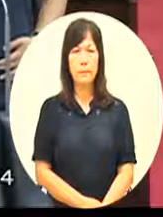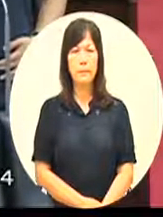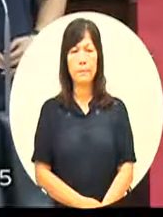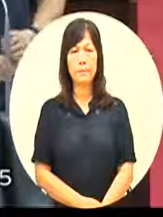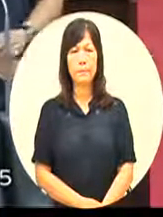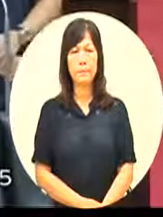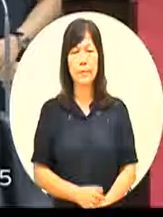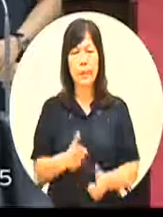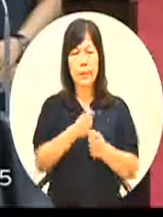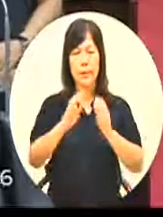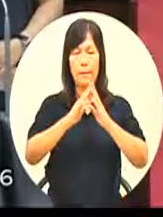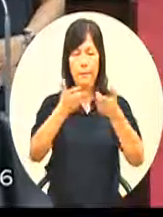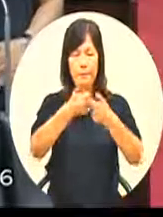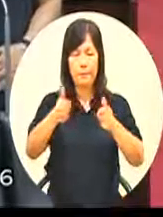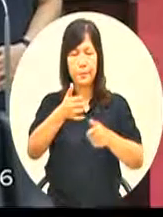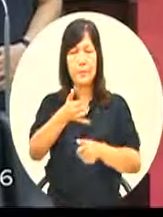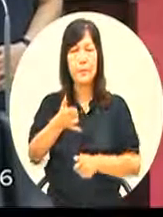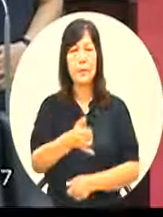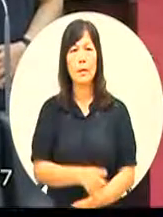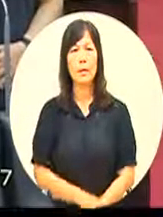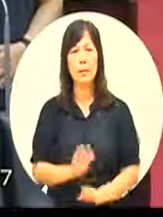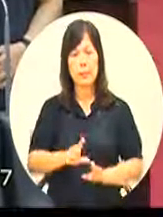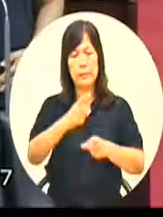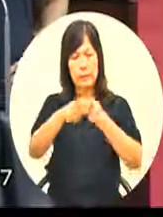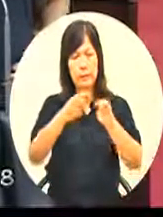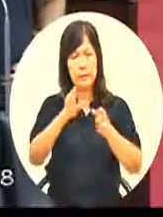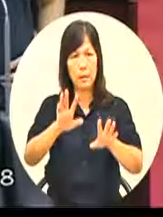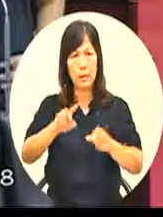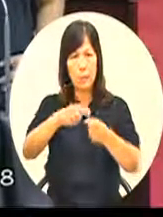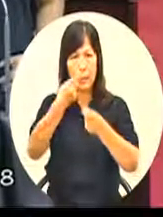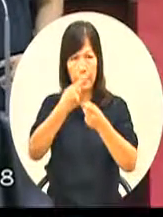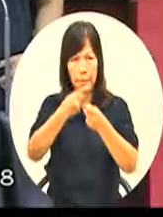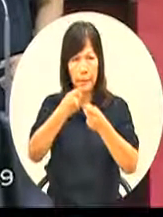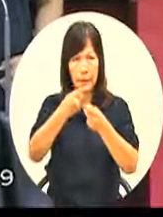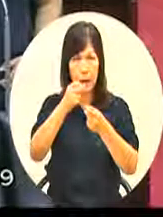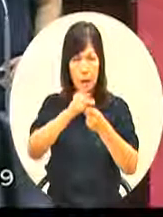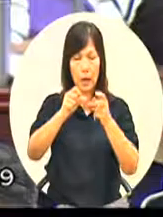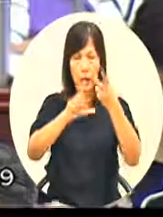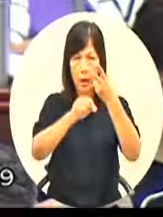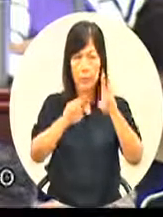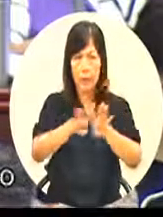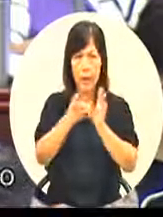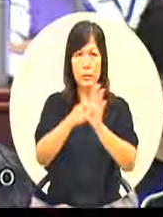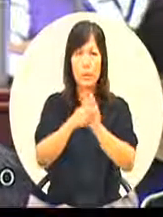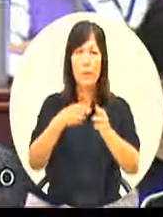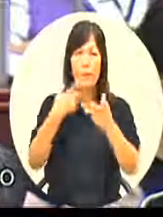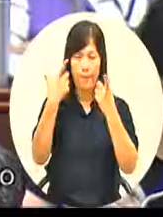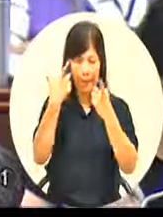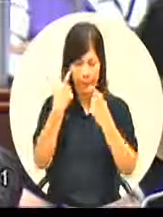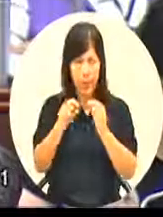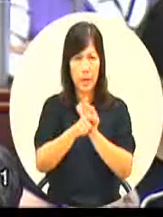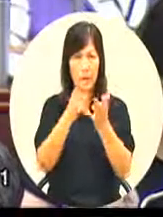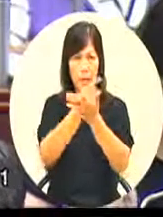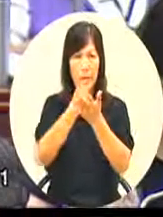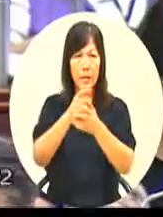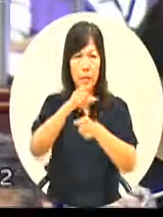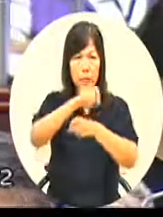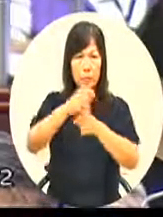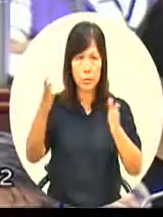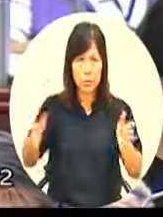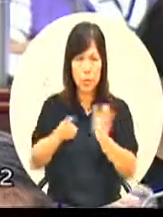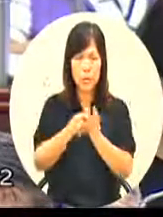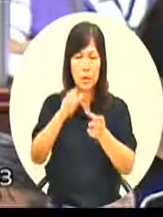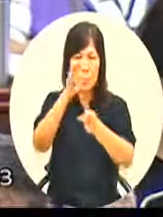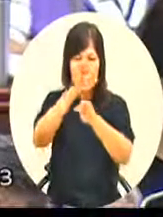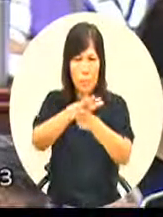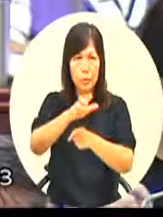谢谢议员好。那在今年就是105年的二月开始，就是我们原本每个学期补助